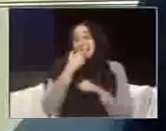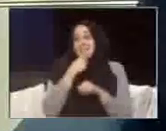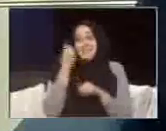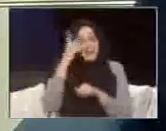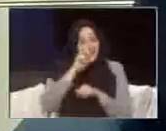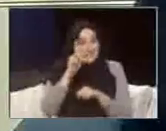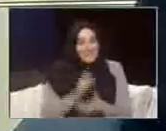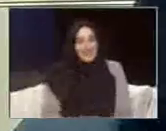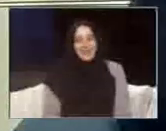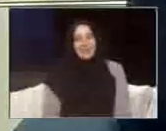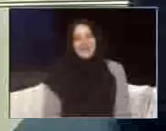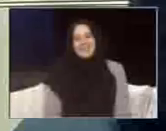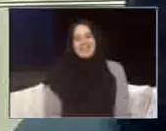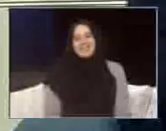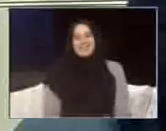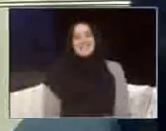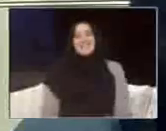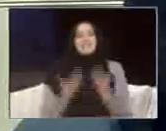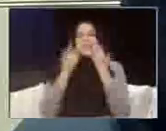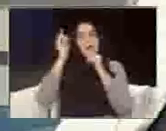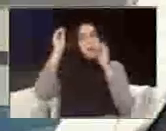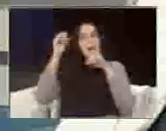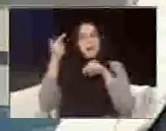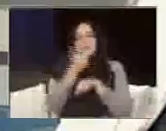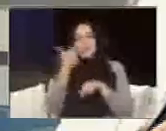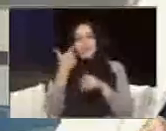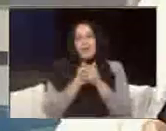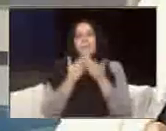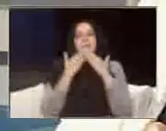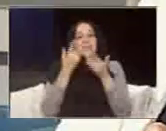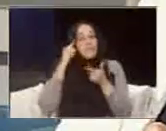الله يحلي أيامها إن شاء الله وأيام الجميع. بارك الله فيك شيخنا سعيد،